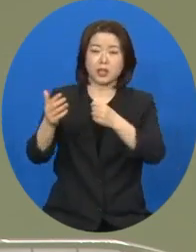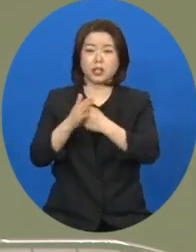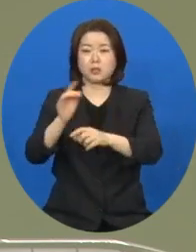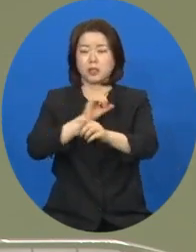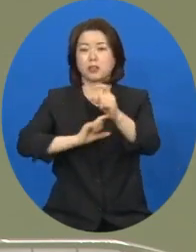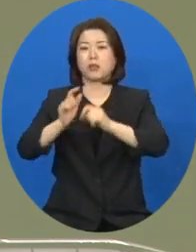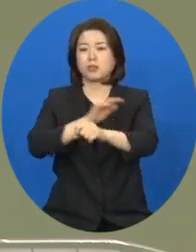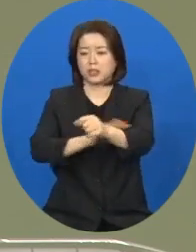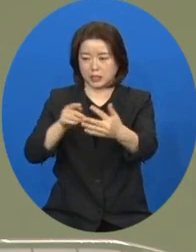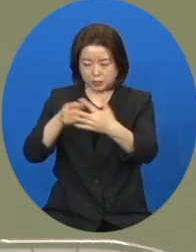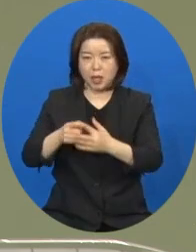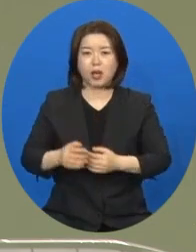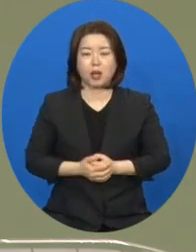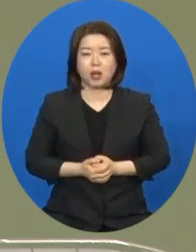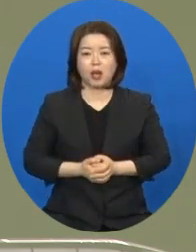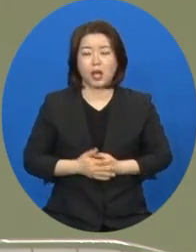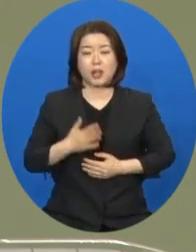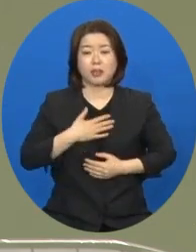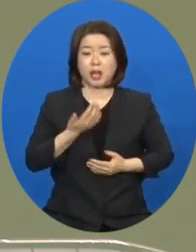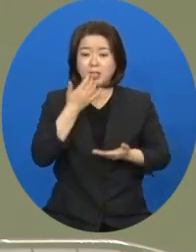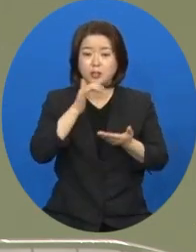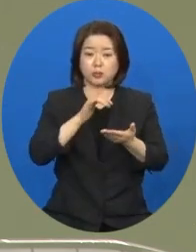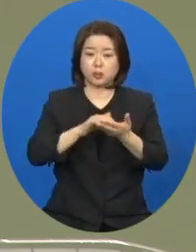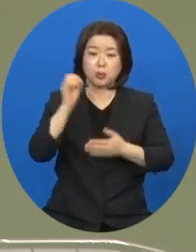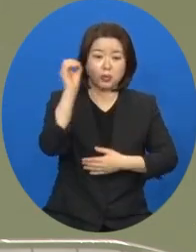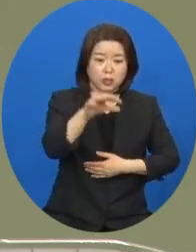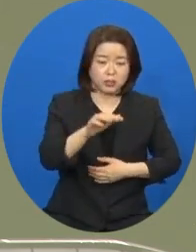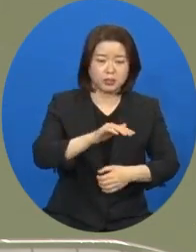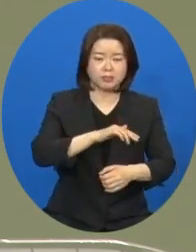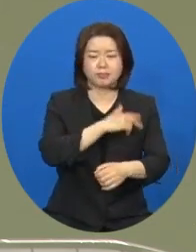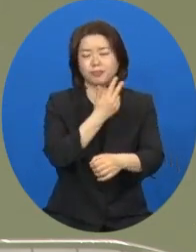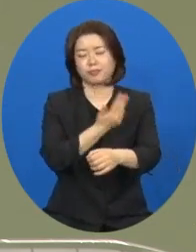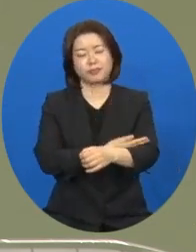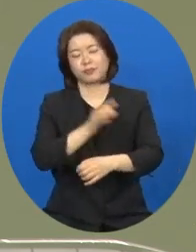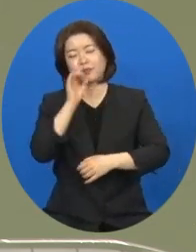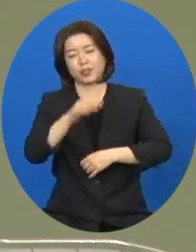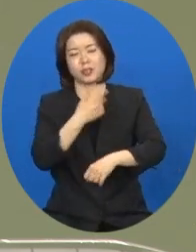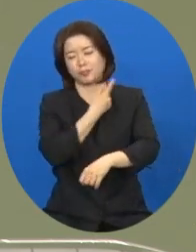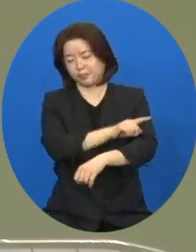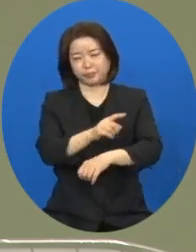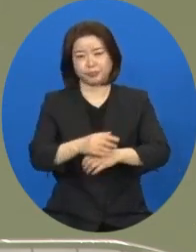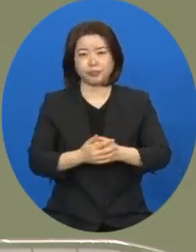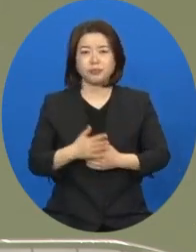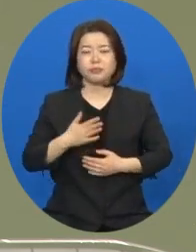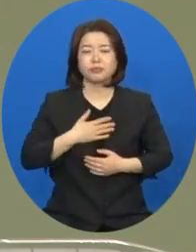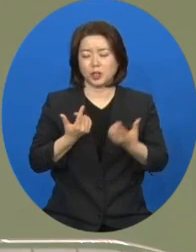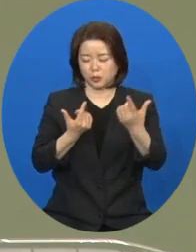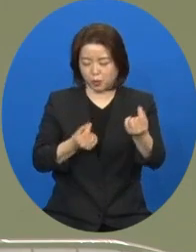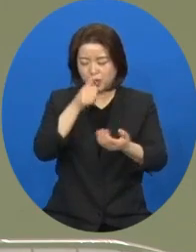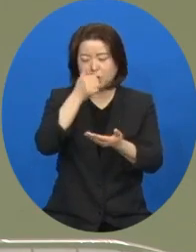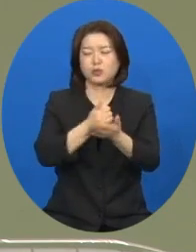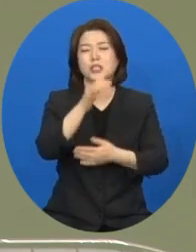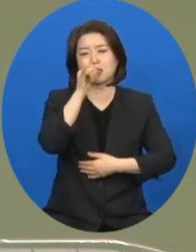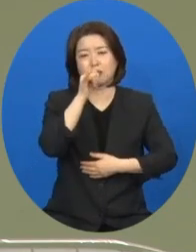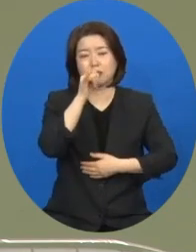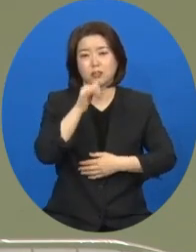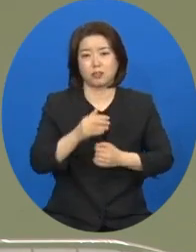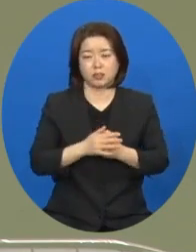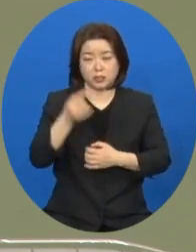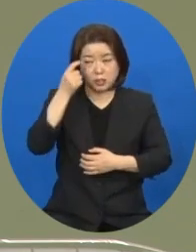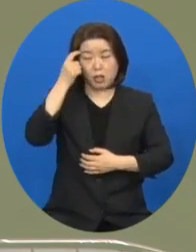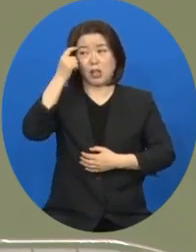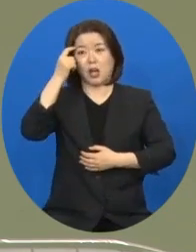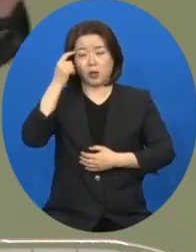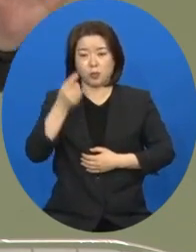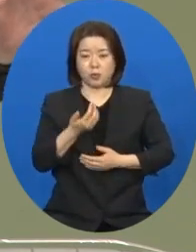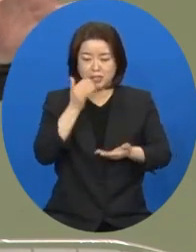알죠. 나는 돌 던질 자격이 없다. 나도 죄가 있어. 그 깨닫고 하나 둘 돌을